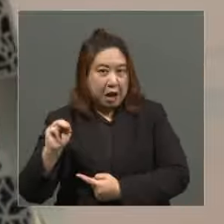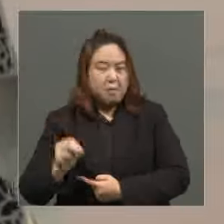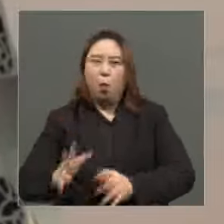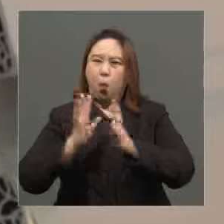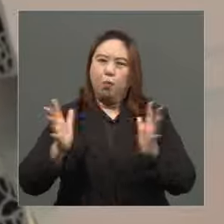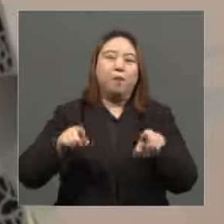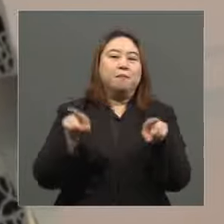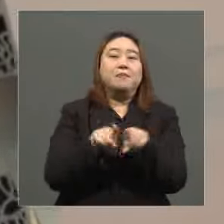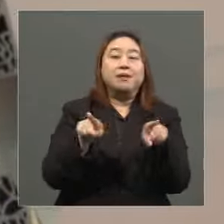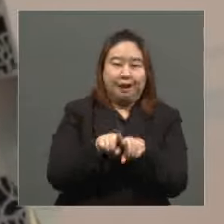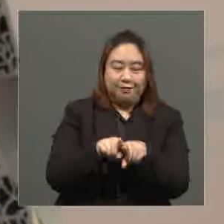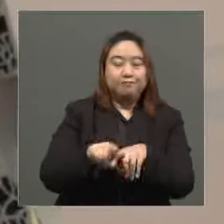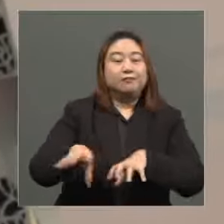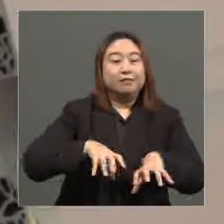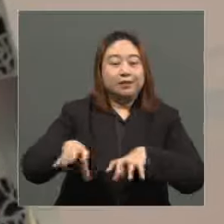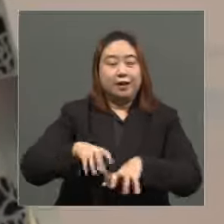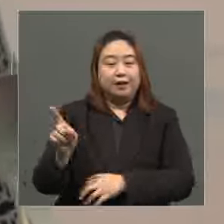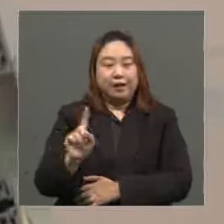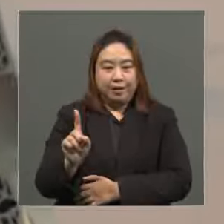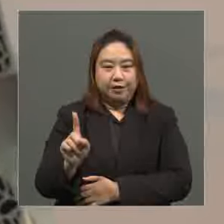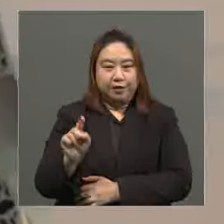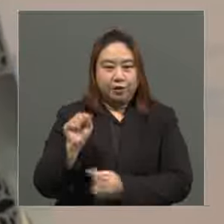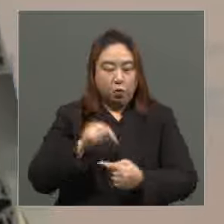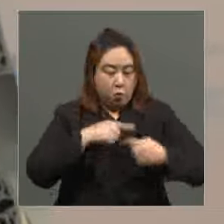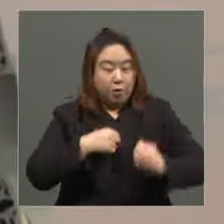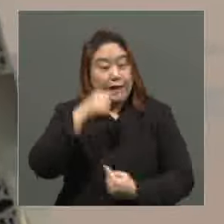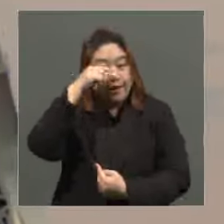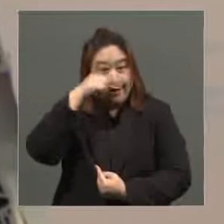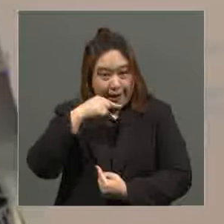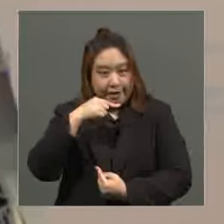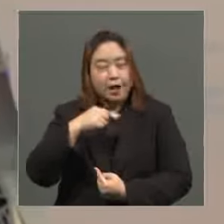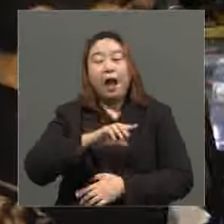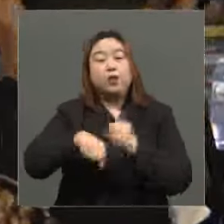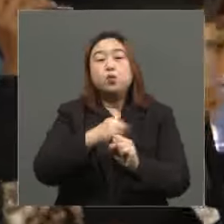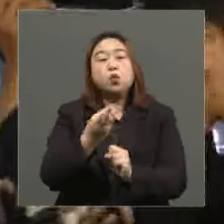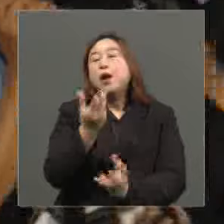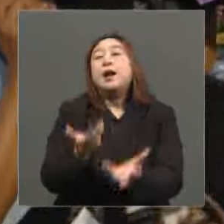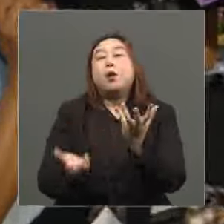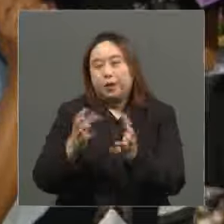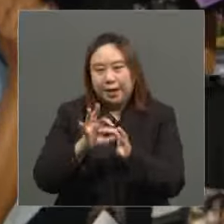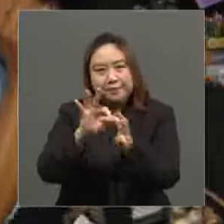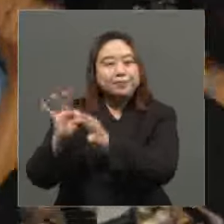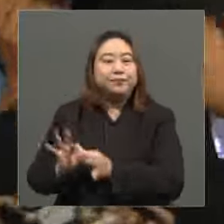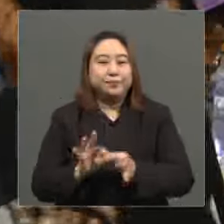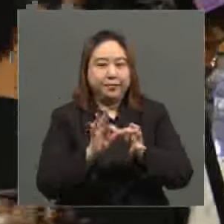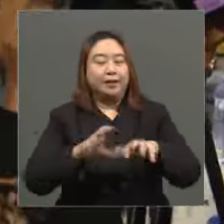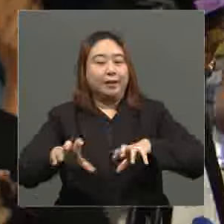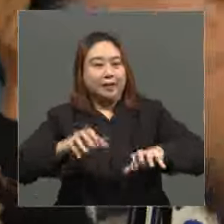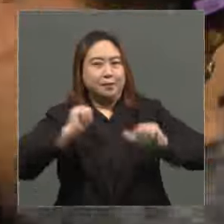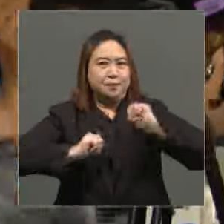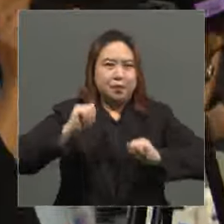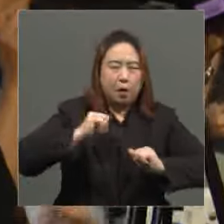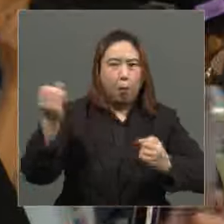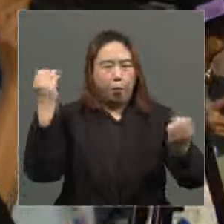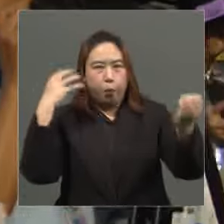งในคอนเซ็ปต์สายทานมรดกไทยสารหัวใจไทยทุกเจนมีการจัดแสงสีเสียงความบันเทิงส่งเสริมมรด